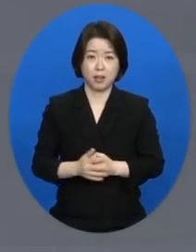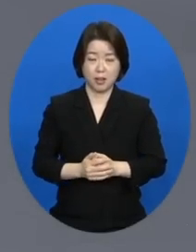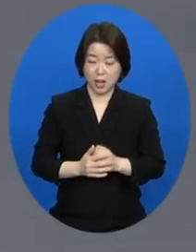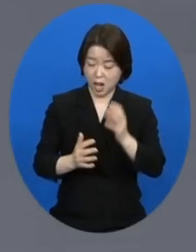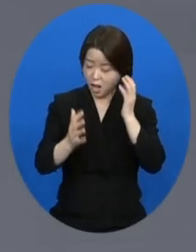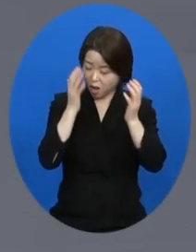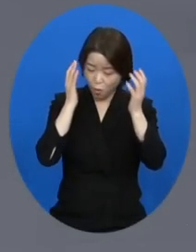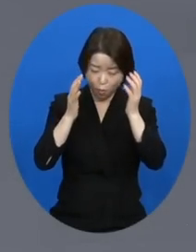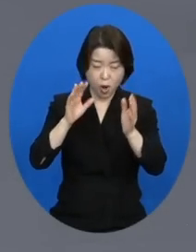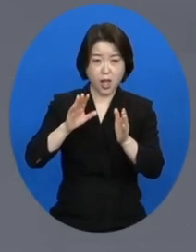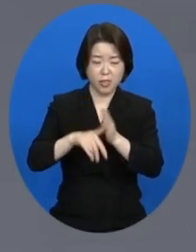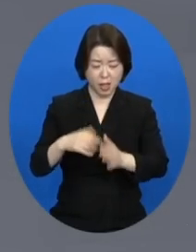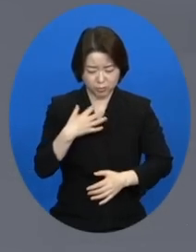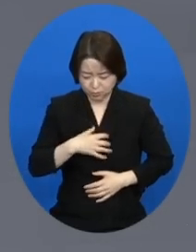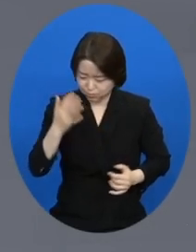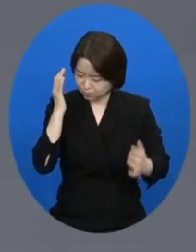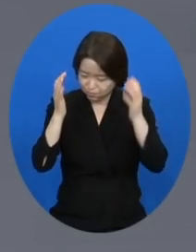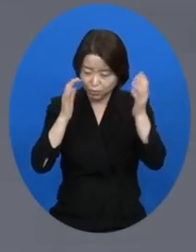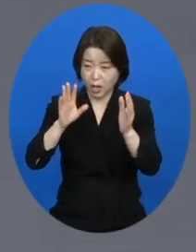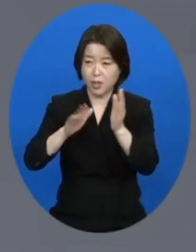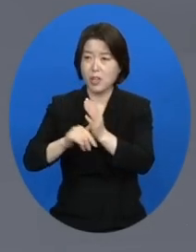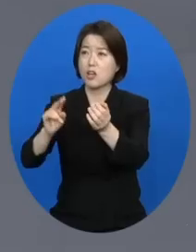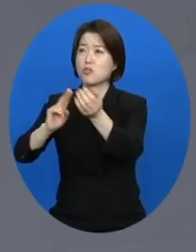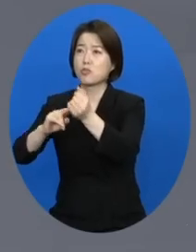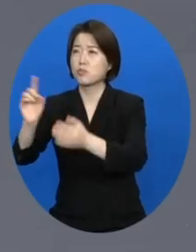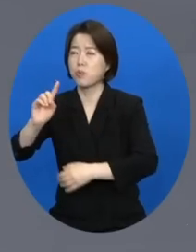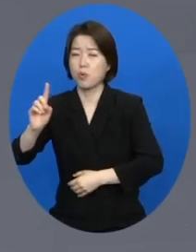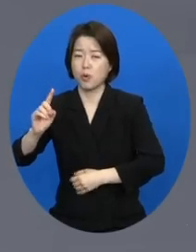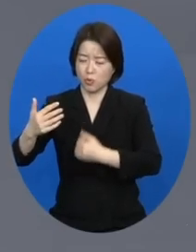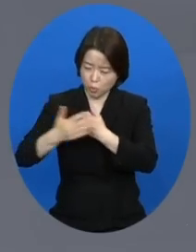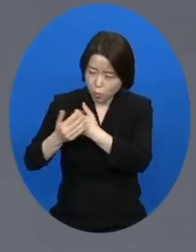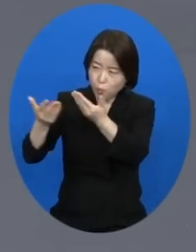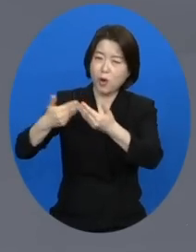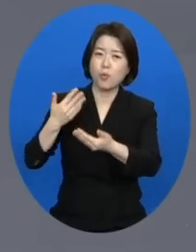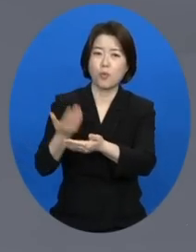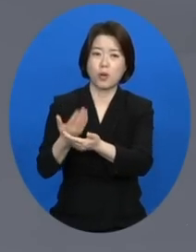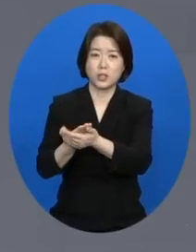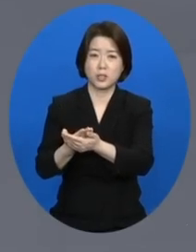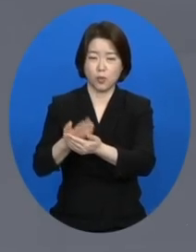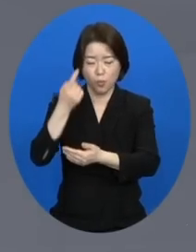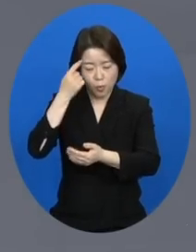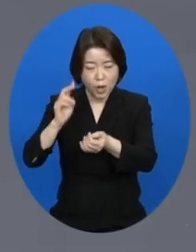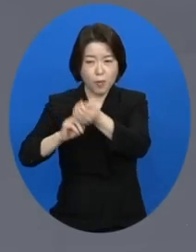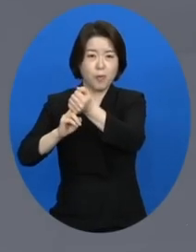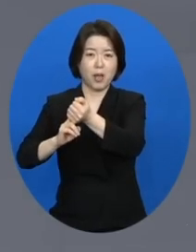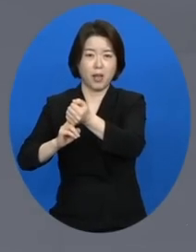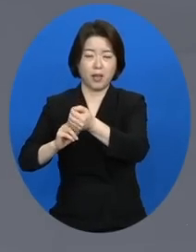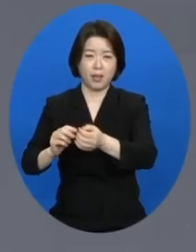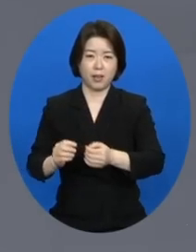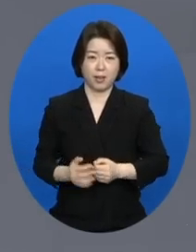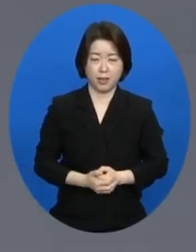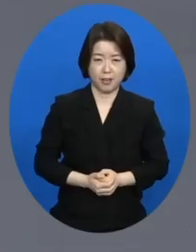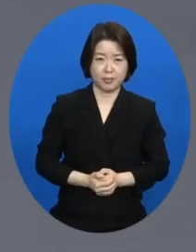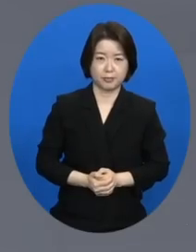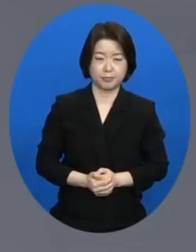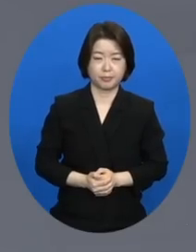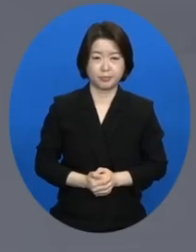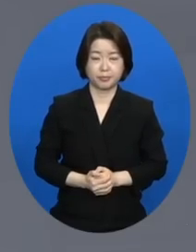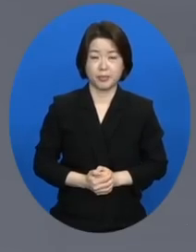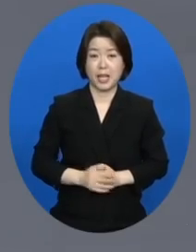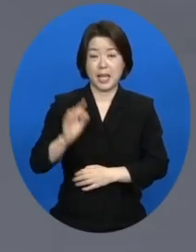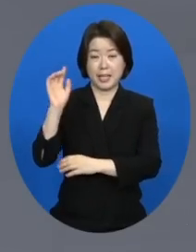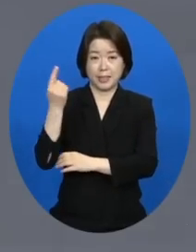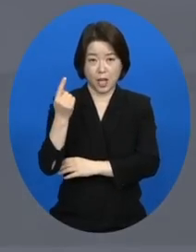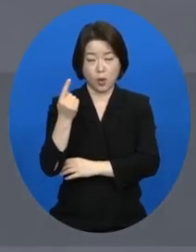환난 때 왜 숨냐 이거예요. 하나님 환난 때 도와주셔야지 왜 숨으시냐 이거죠. 다윗이 13편과 35편에도